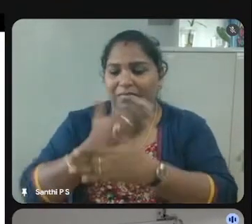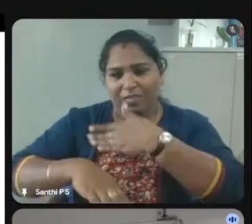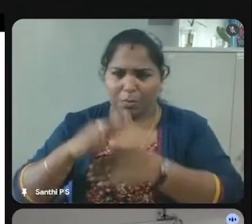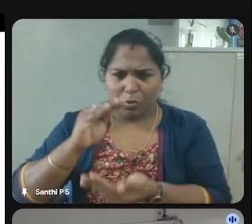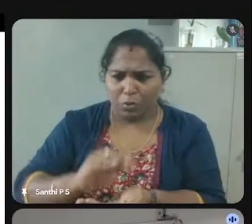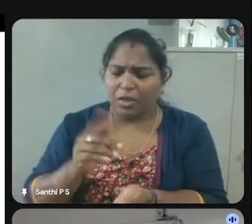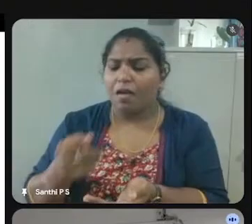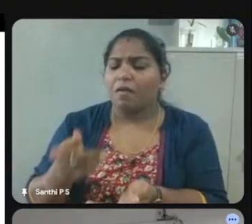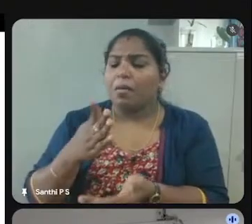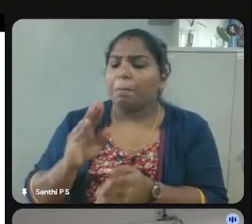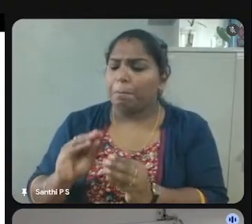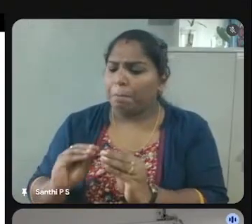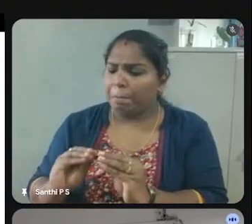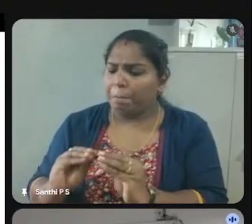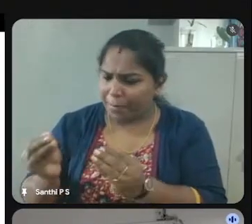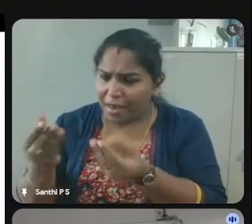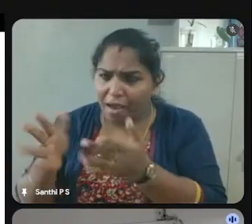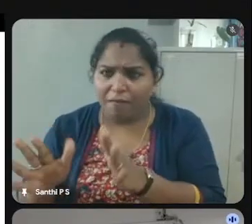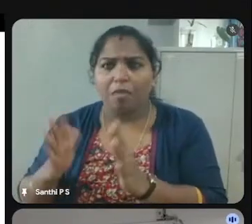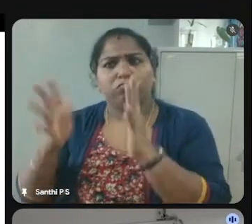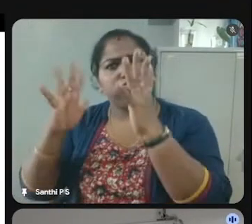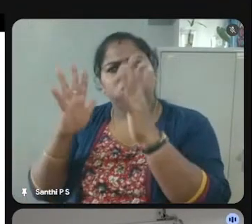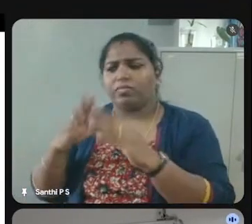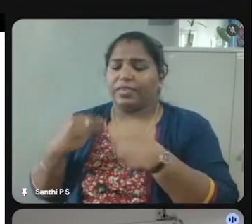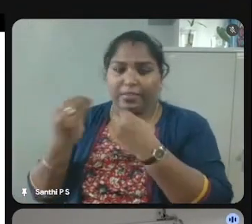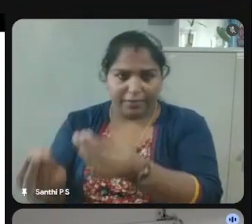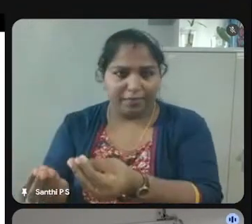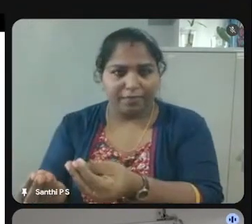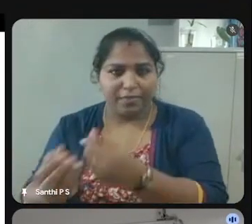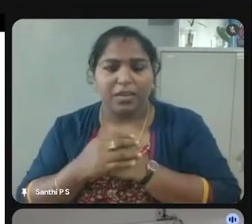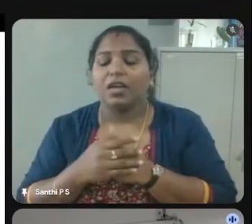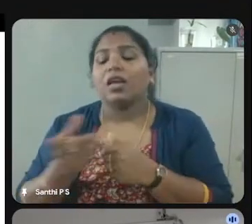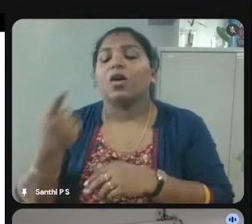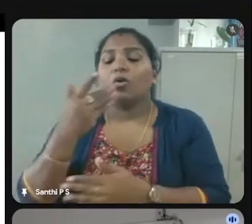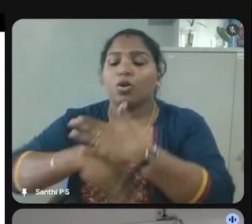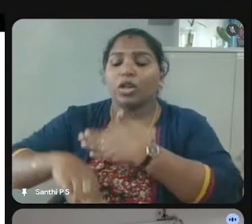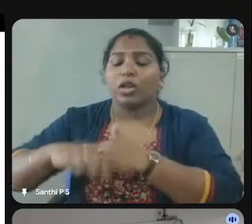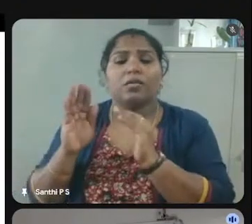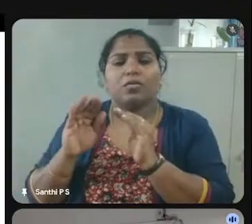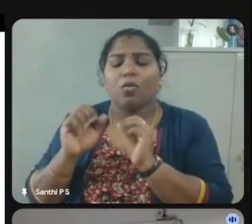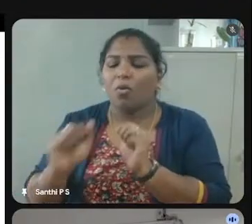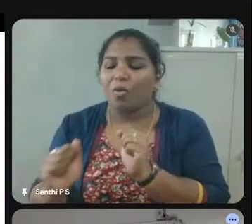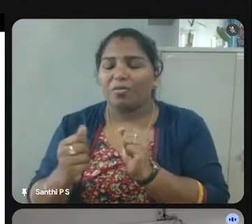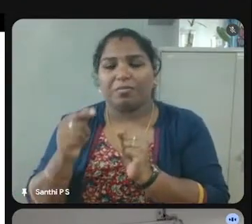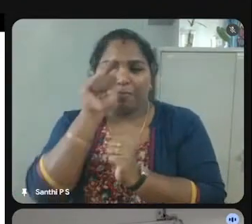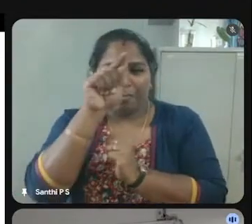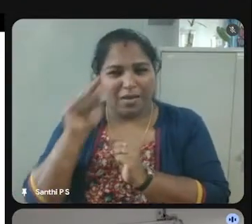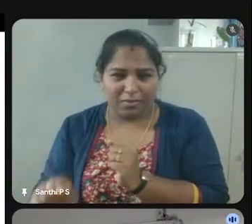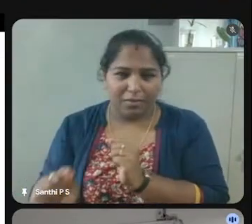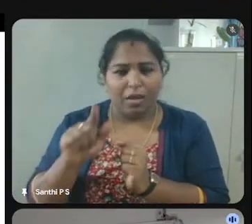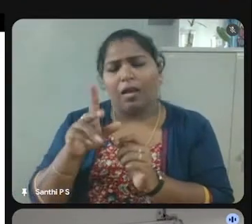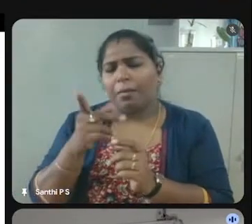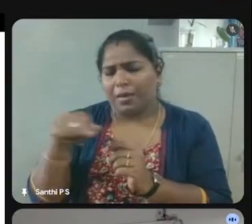എന്ന് പറയുന്നത് ഒട്ടും ഈസി അല്ല. അതുപോലെ തന്നെ കുട്ടികളുടെ ഡിസബിലിറ്റി, ഓരോ കുട്ടികളുടെയും ഡിസബിലിറ്റിയുടെ തോത് വ്യത്യാസമായിരിക്കും. അപ്പം